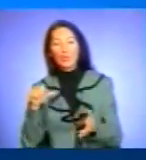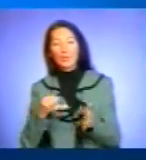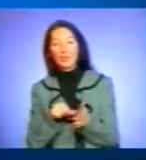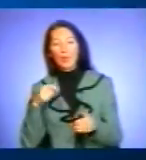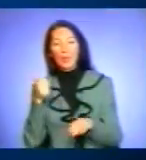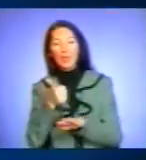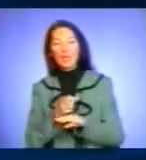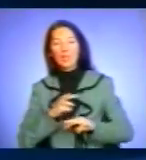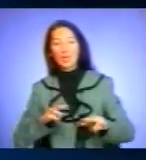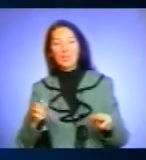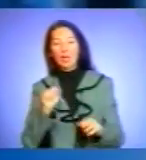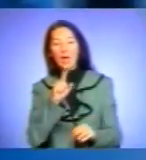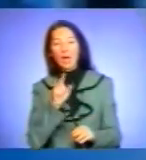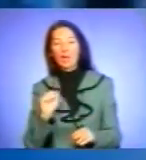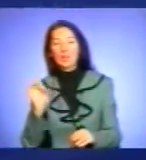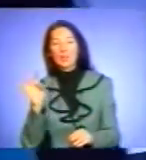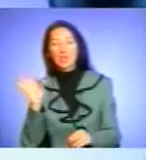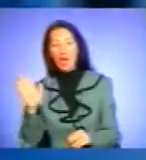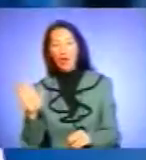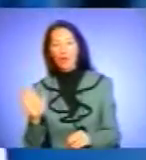прем'єр-міністр України Микола Азаров.